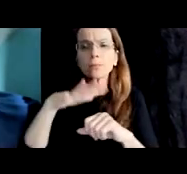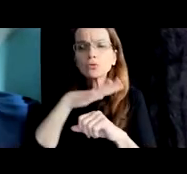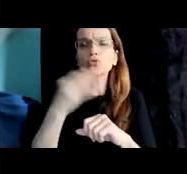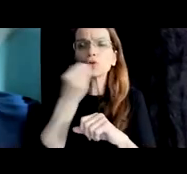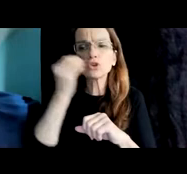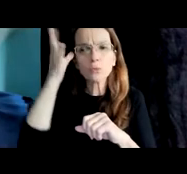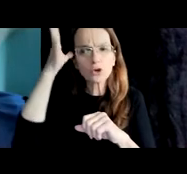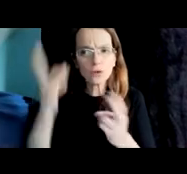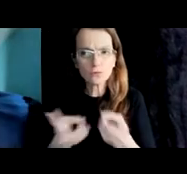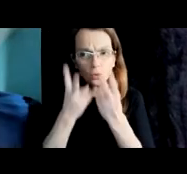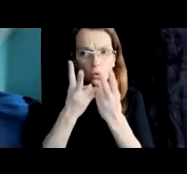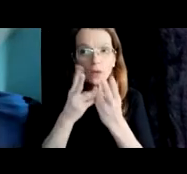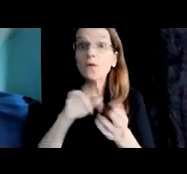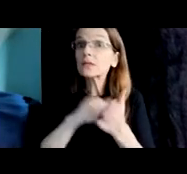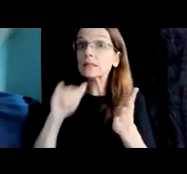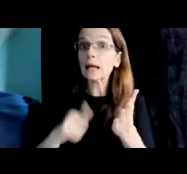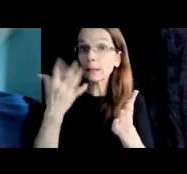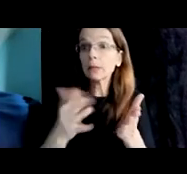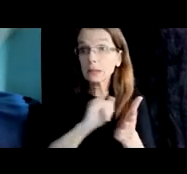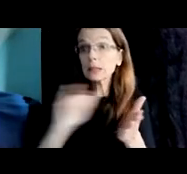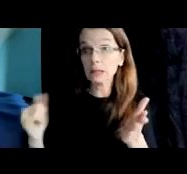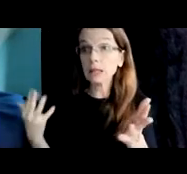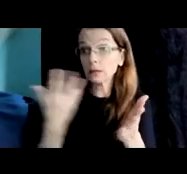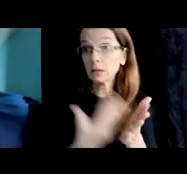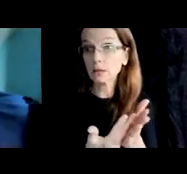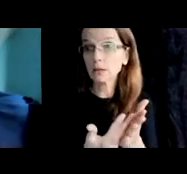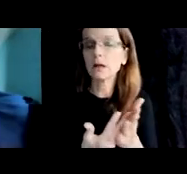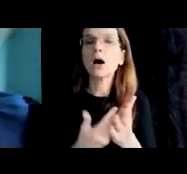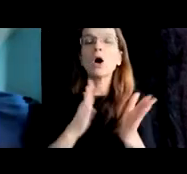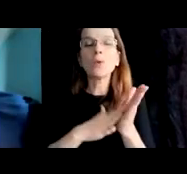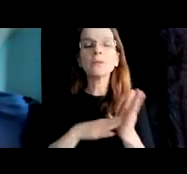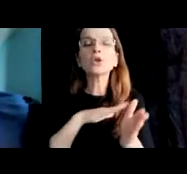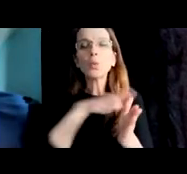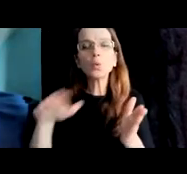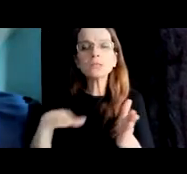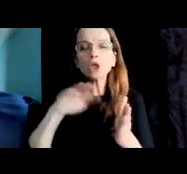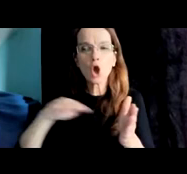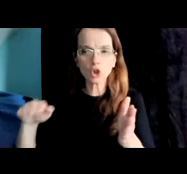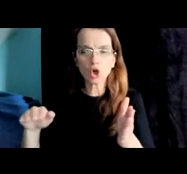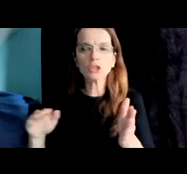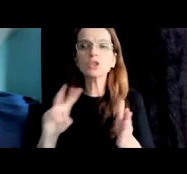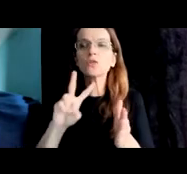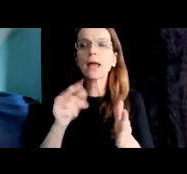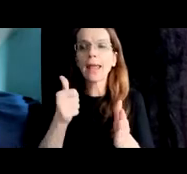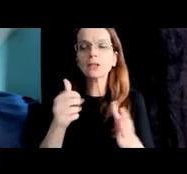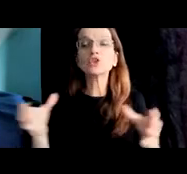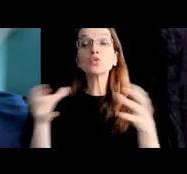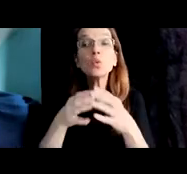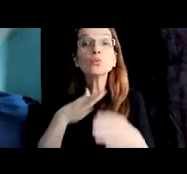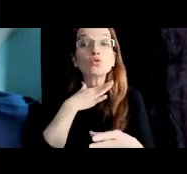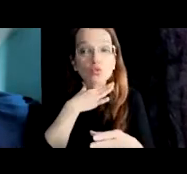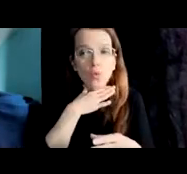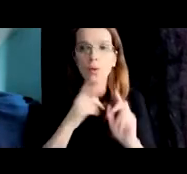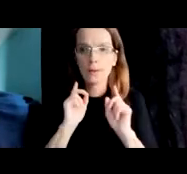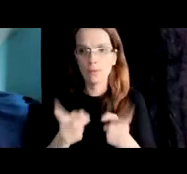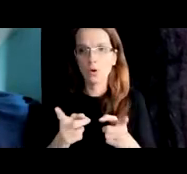v zadnjih 50 letih. To pomeni, da vsi otroci spadajo v eno, skupno šolo. V posebne